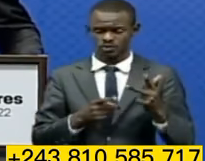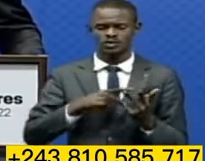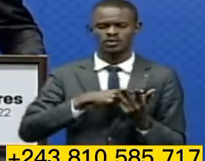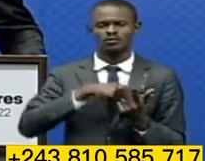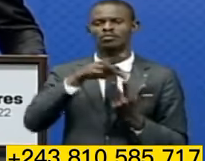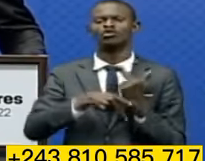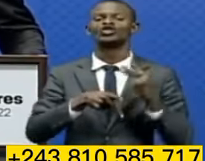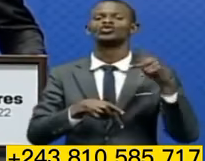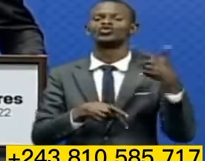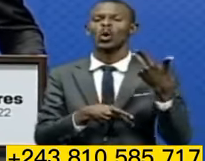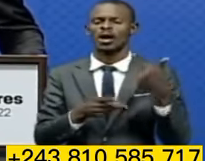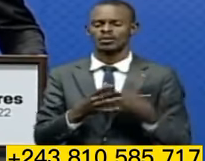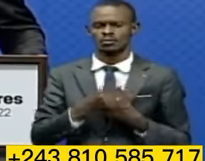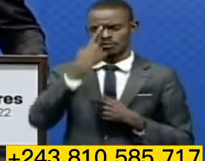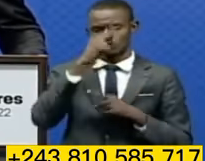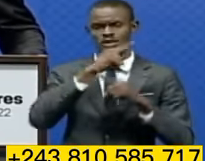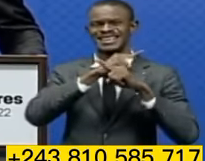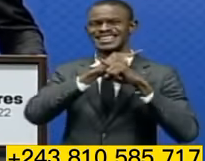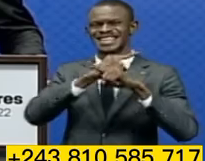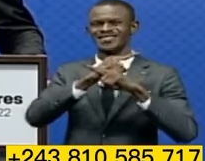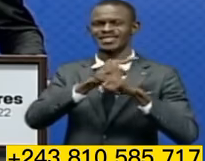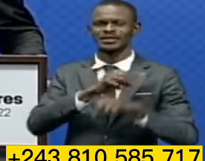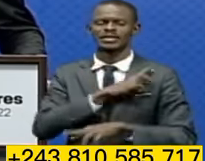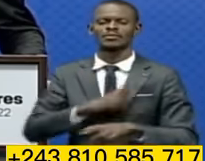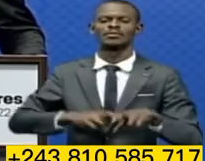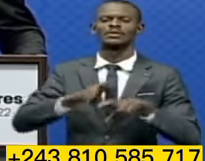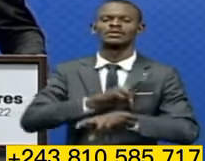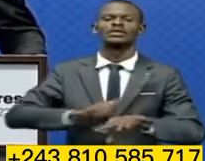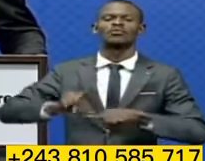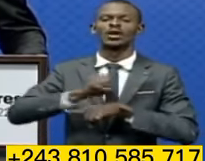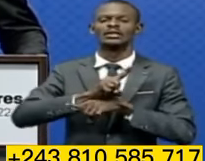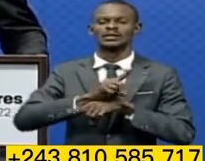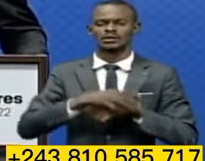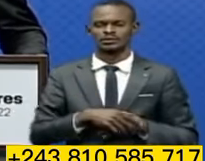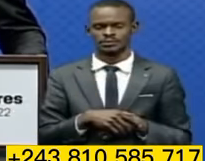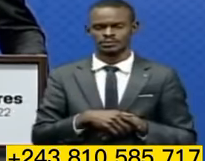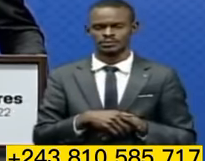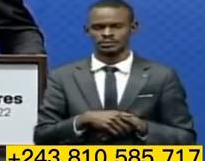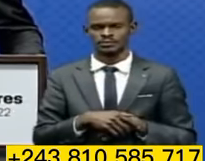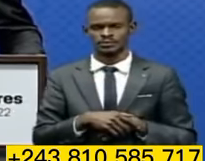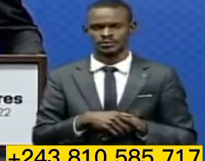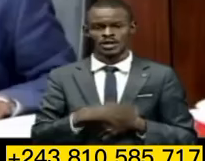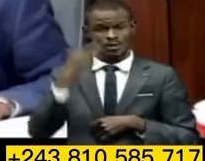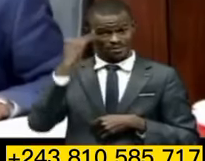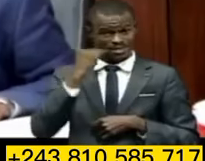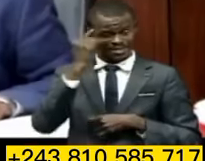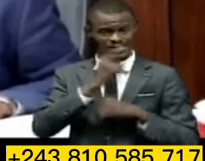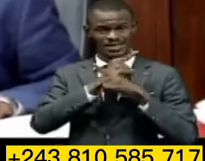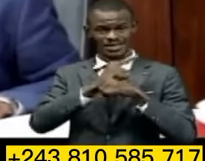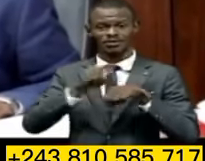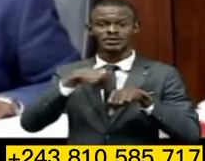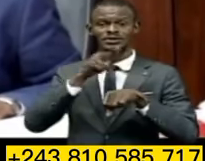de défense de la République démocratique du Congo. Le ministre de la Défense nationale et ancien combattant